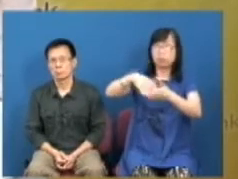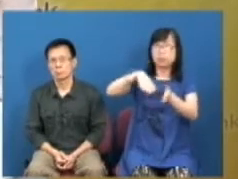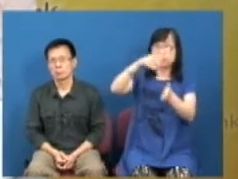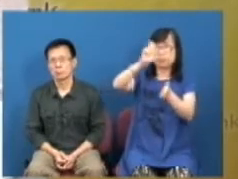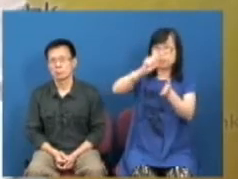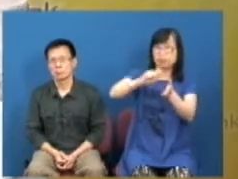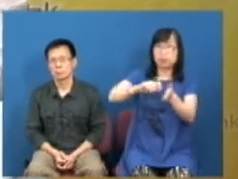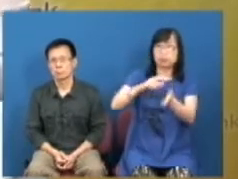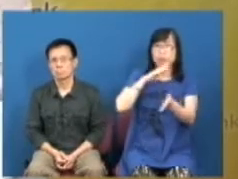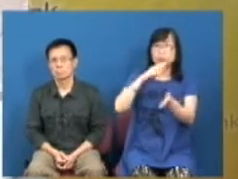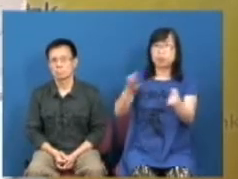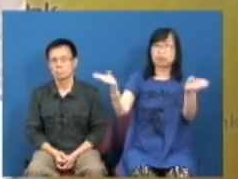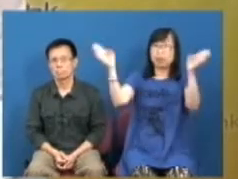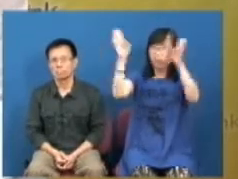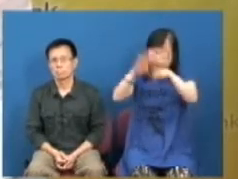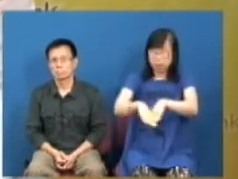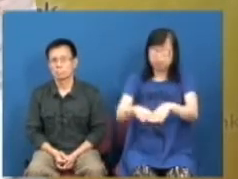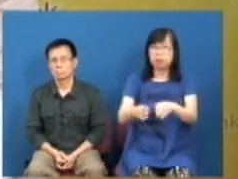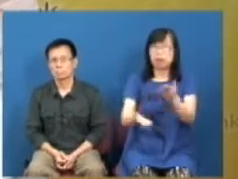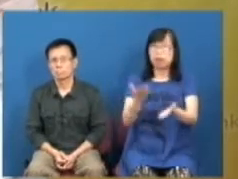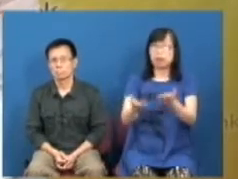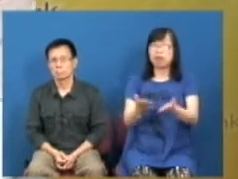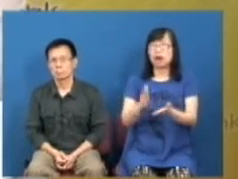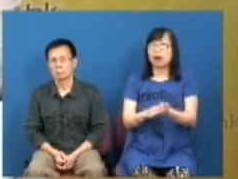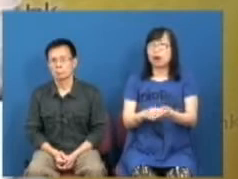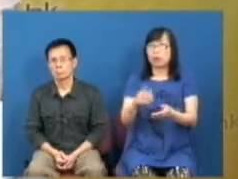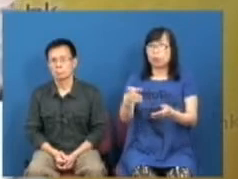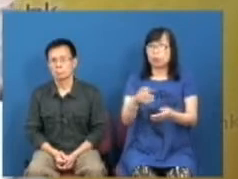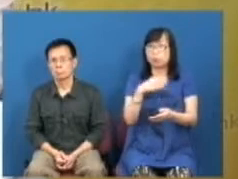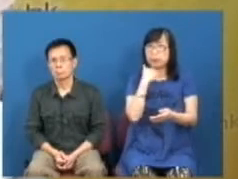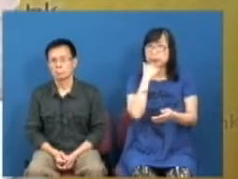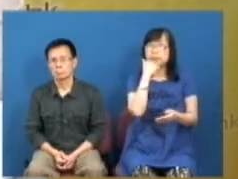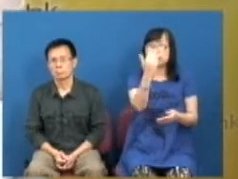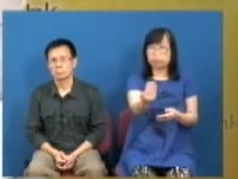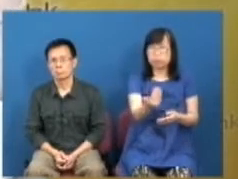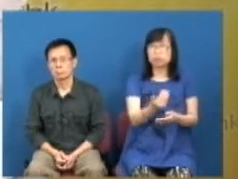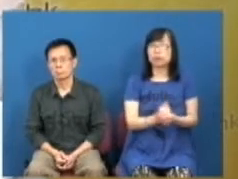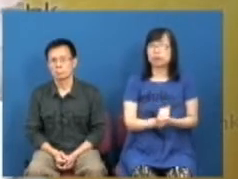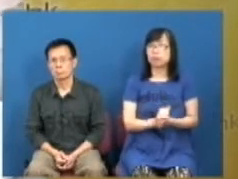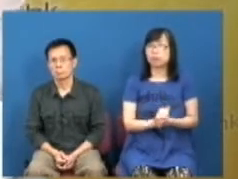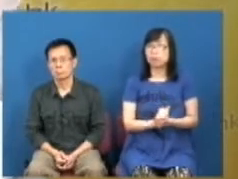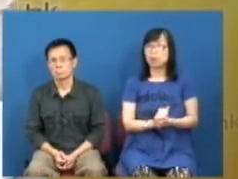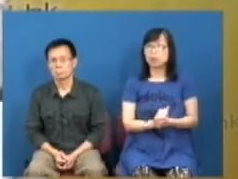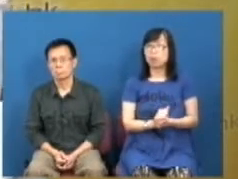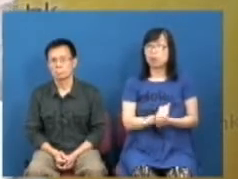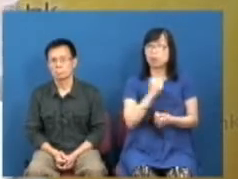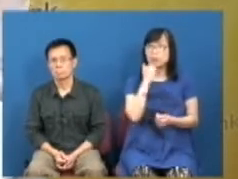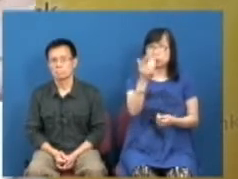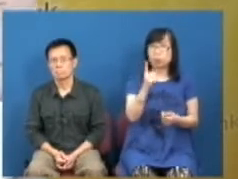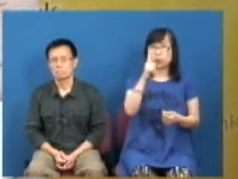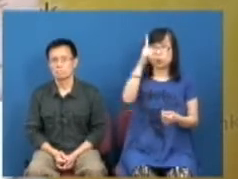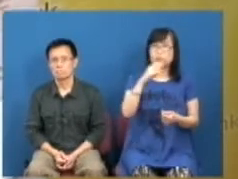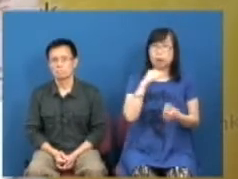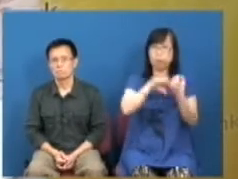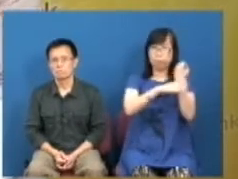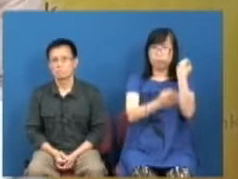膽死拆咗或者冧咗咧，你係俾人哋。告嘅起訴嘅，咁仍要上法庭嘅，咁所以你話